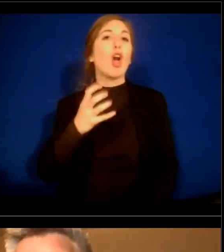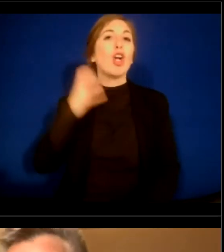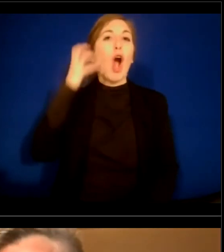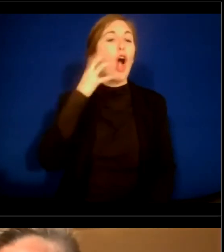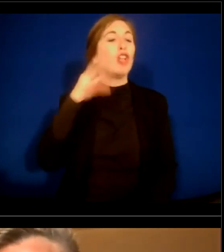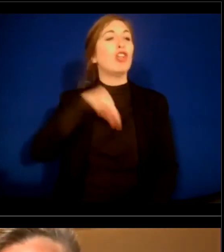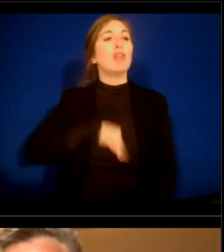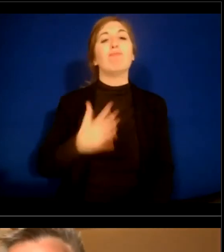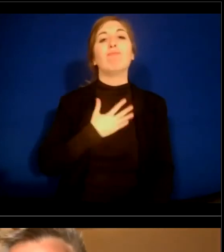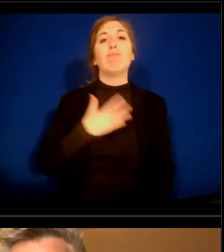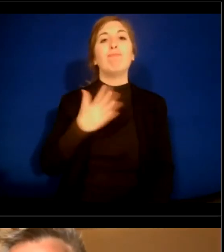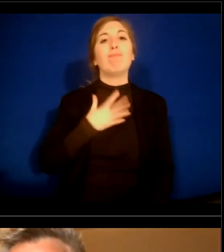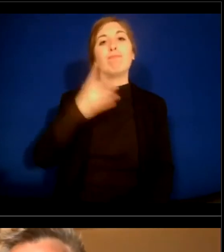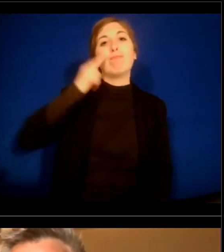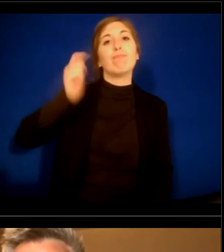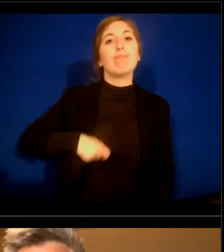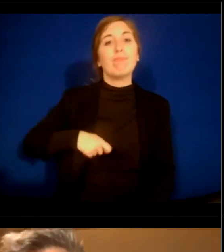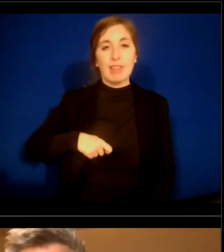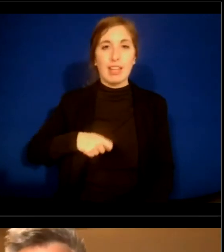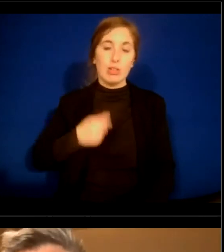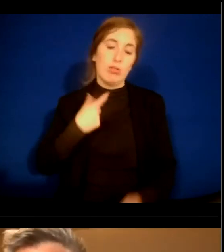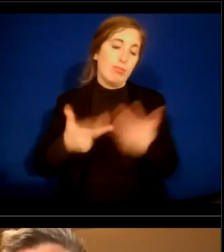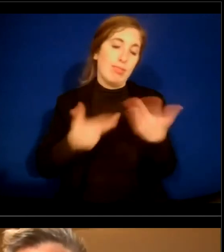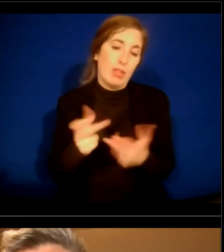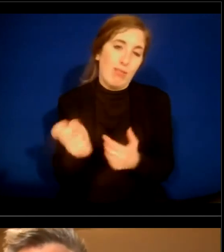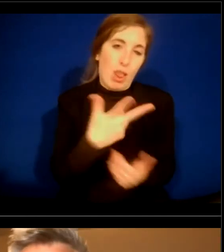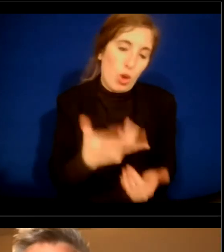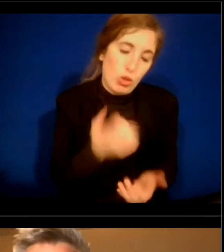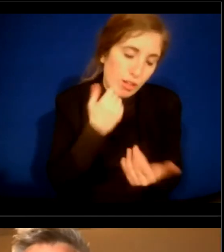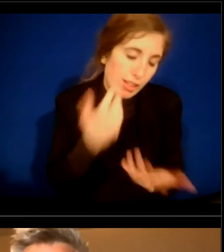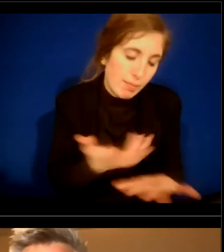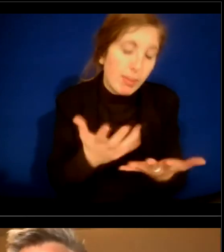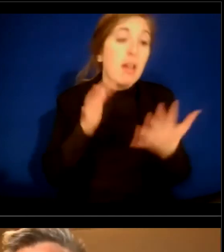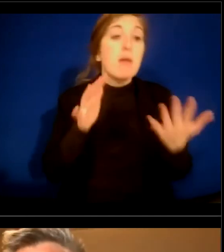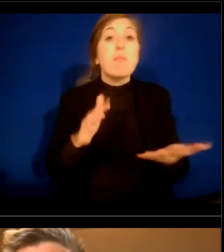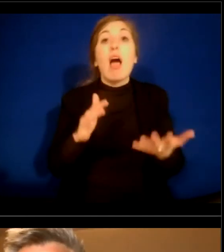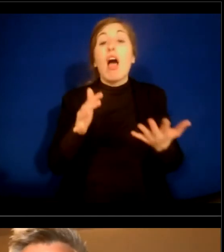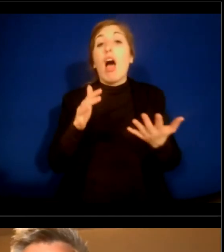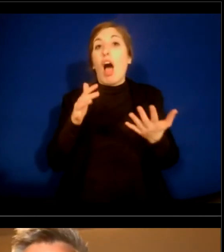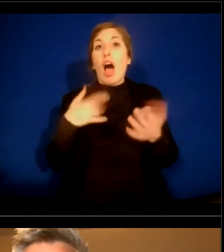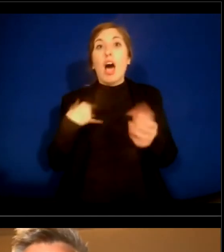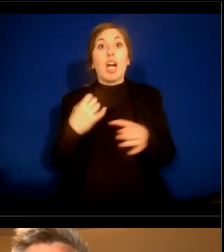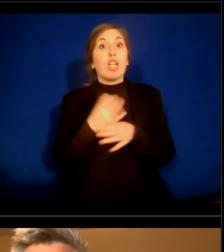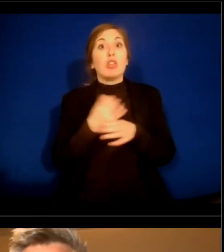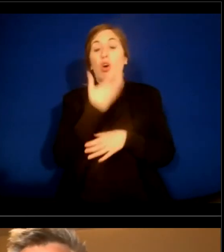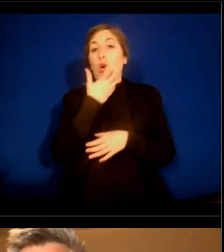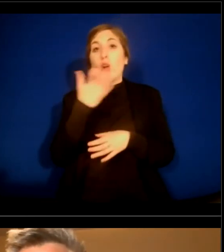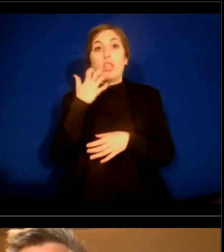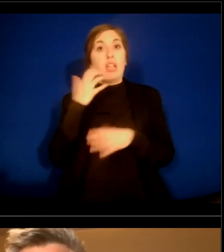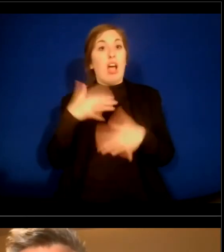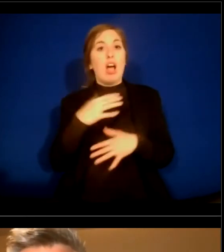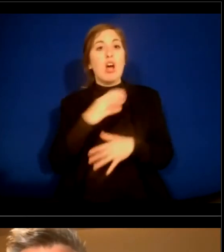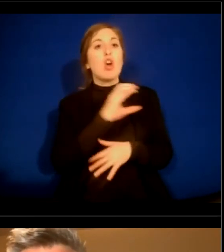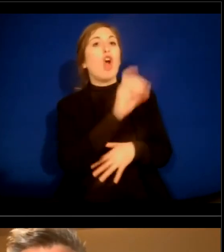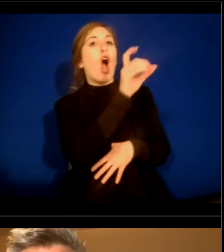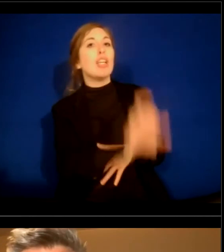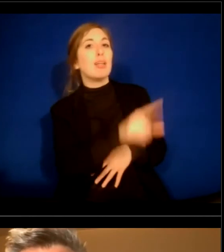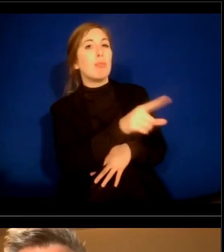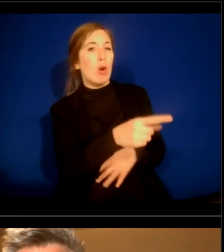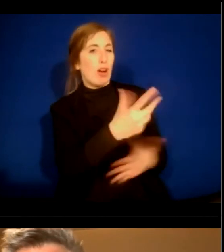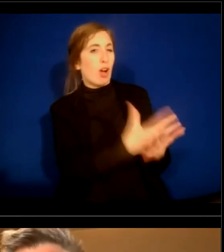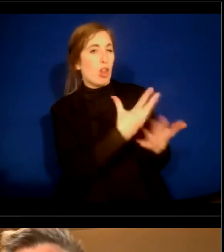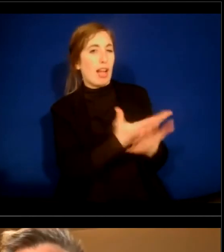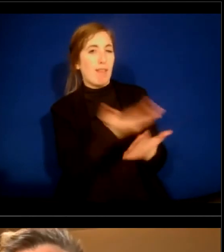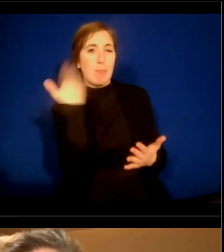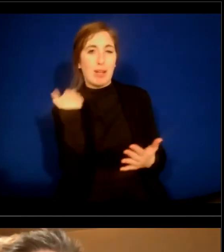effettivamente diventare problematica, cioè che l'accoglienza stessa si trasformi in un fallimento, che evidentemente è